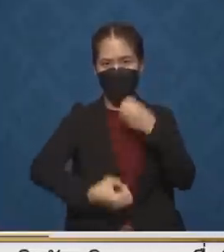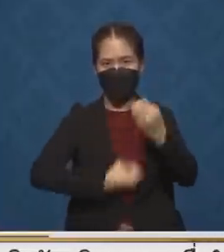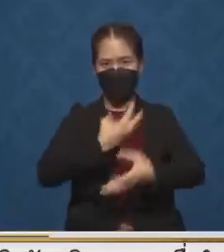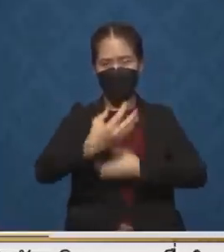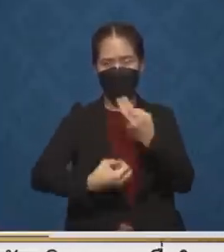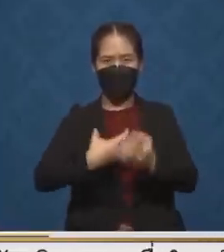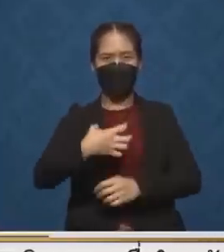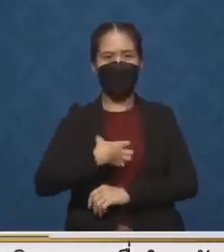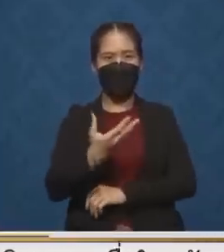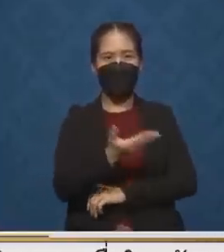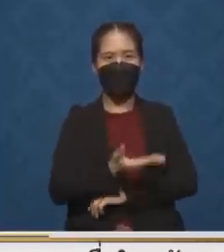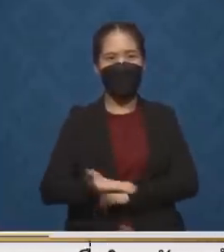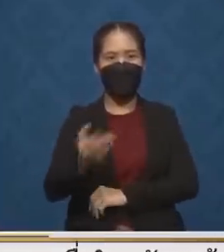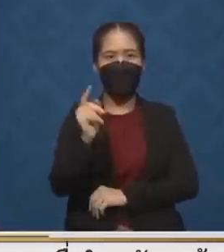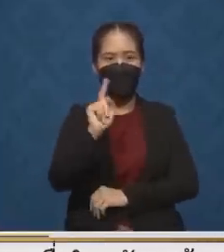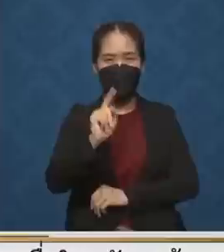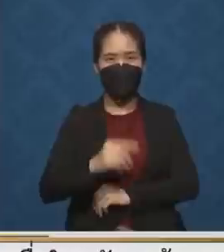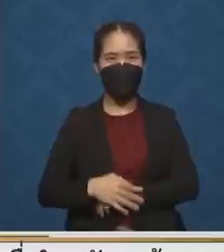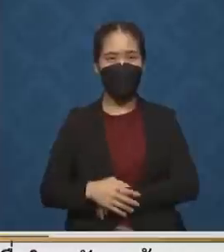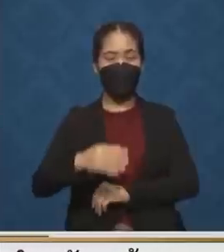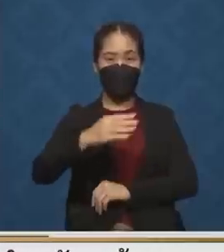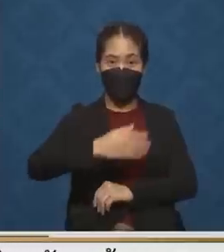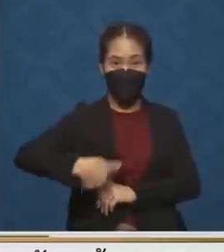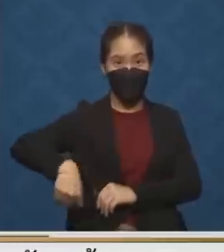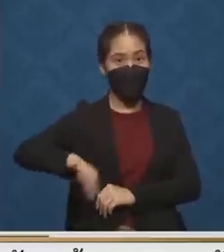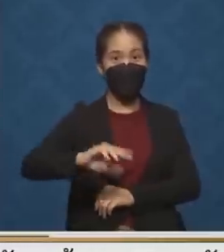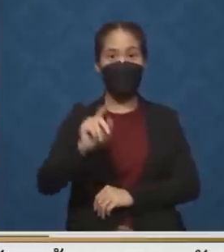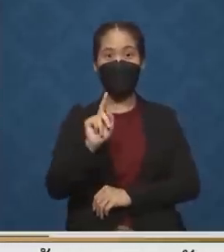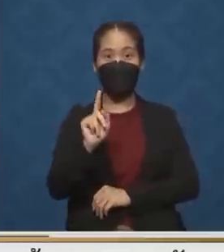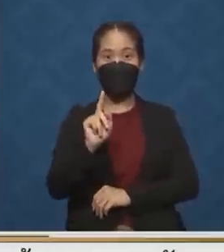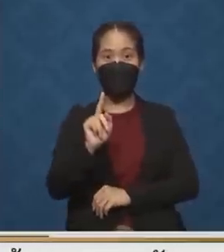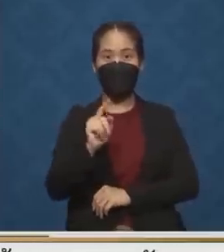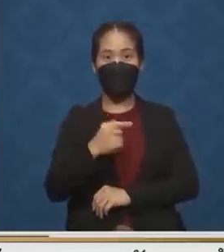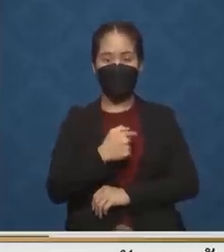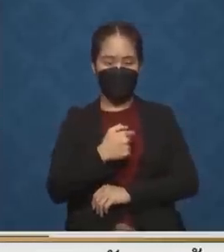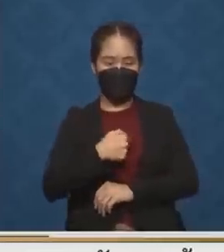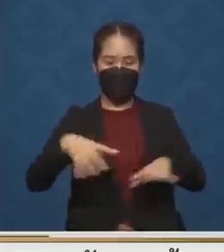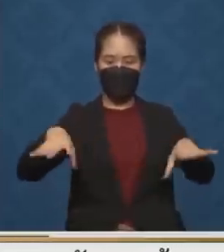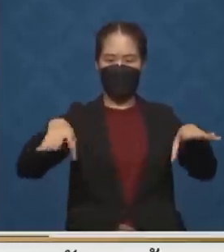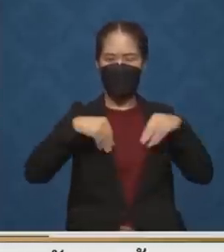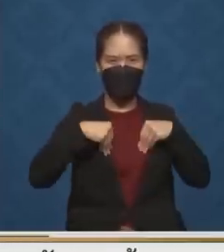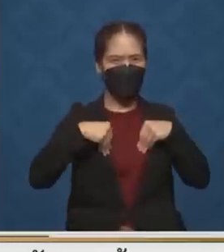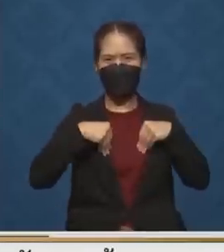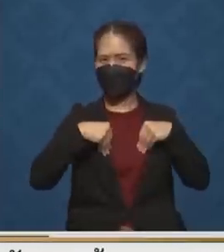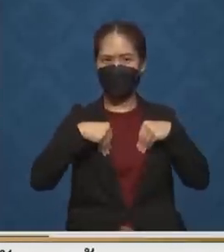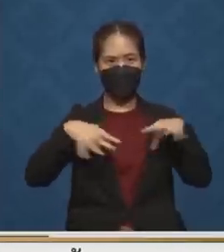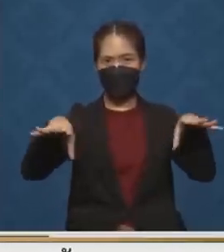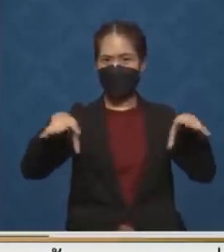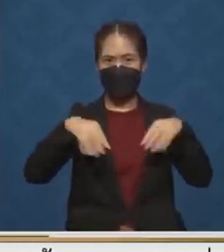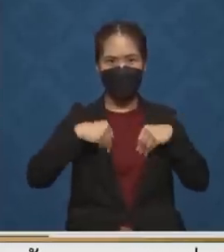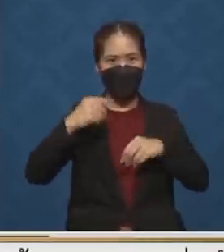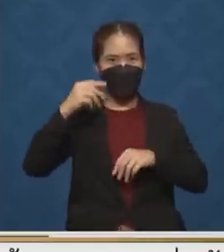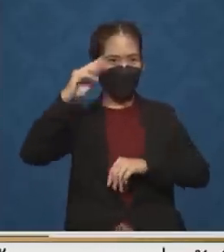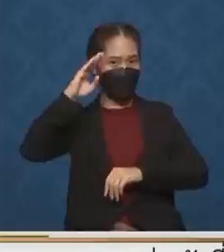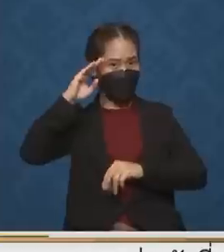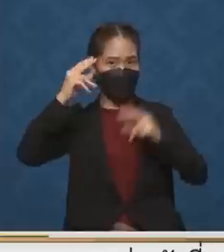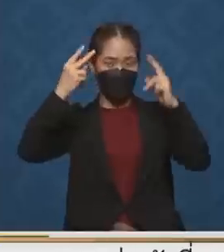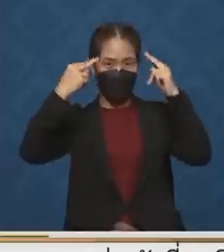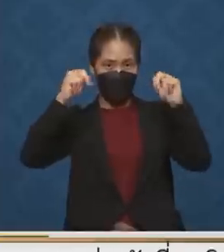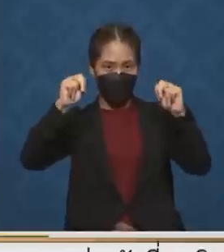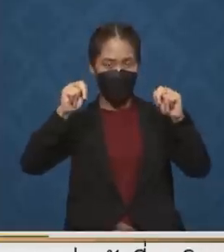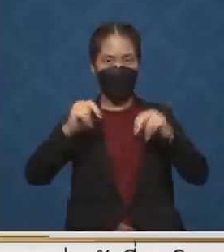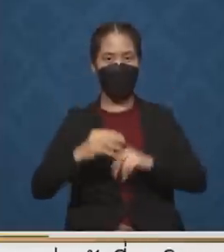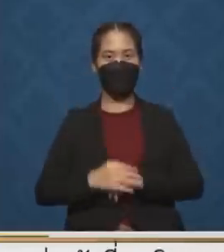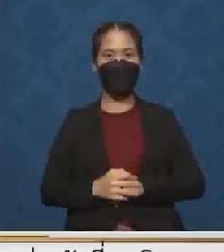การแดงให้เห็นว่าเราไม่สามารถไว้วางใจผลเอกประยุตจันโอชานายกรัฐมนตี